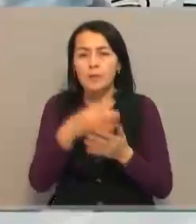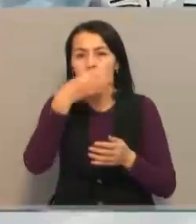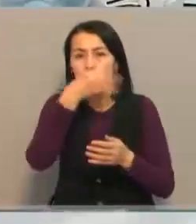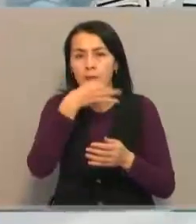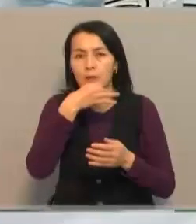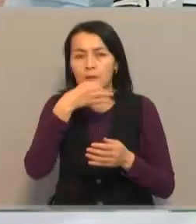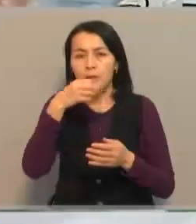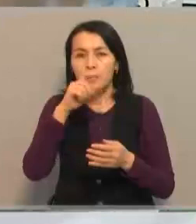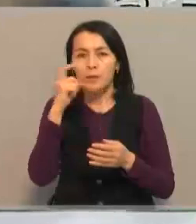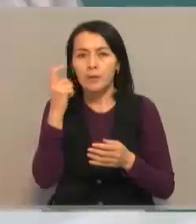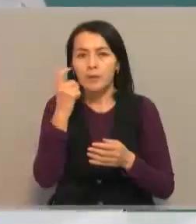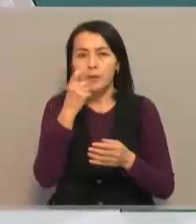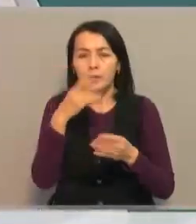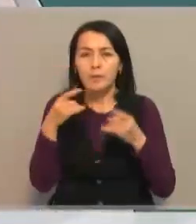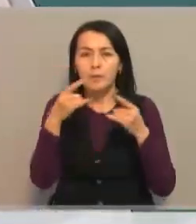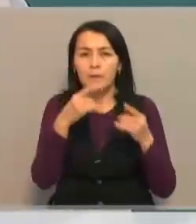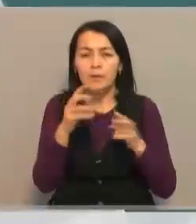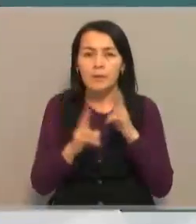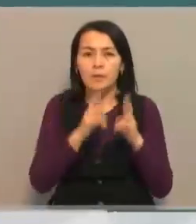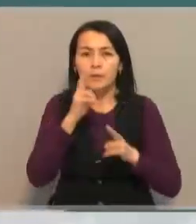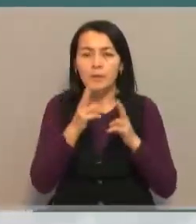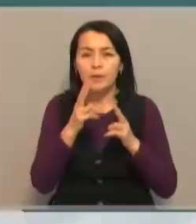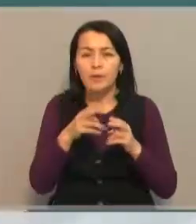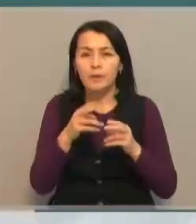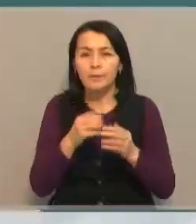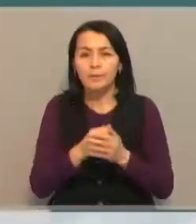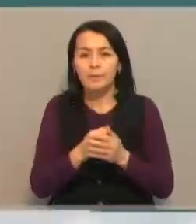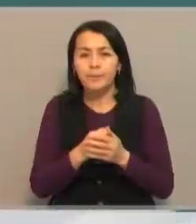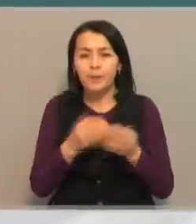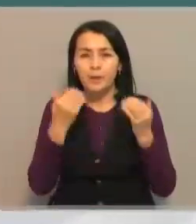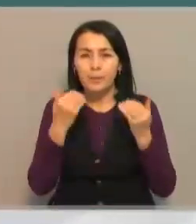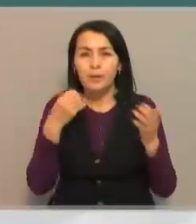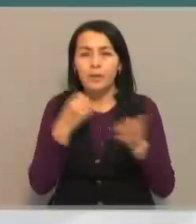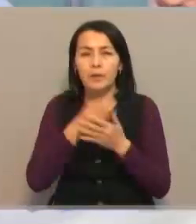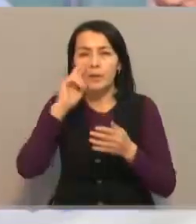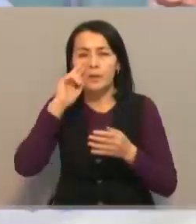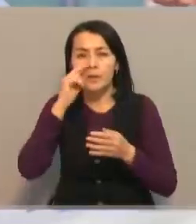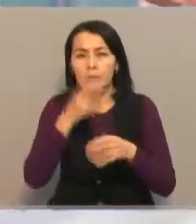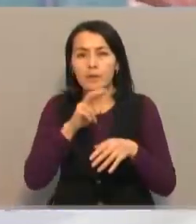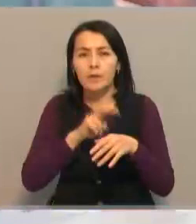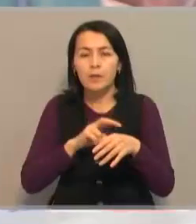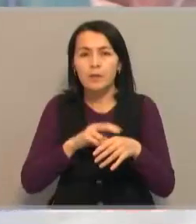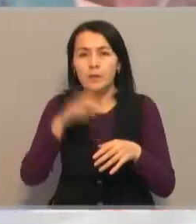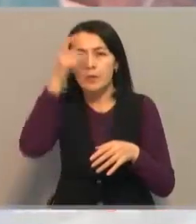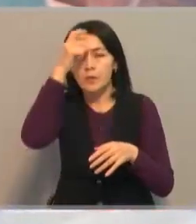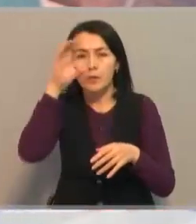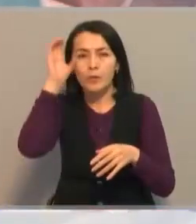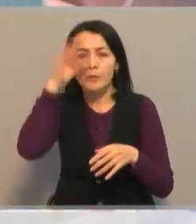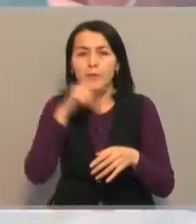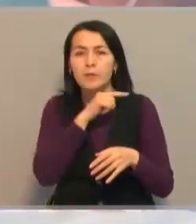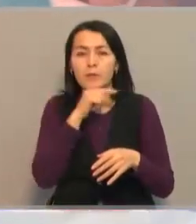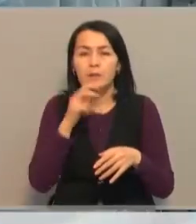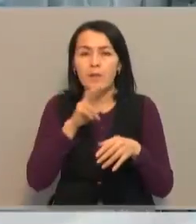Дәрілік, сәулелік химиотерапия және хирургиялық операция. Бұған дейін шымкенттік онкологтар Түркия, Өзбекстан,